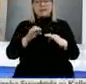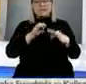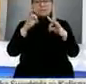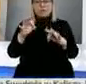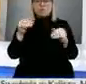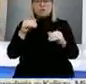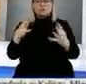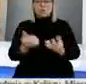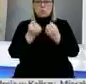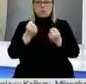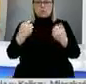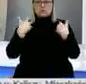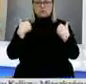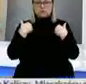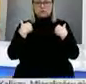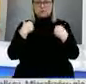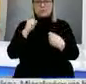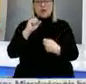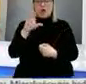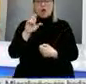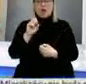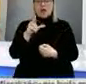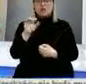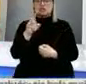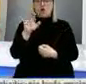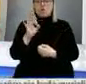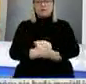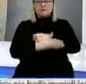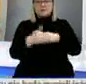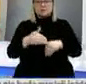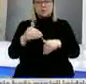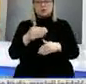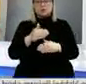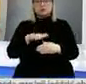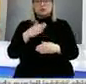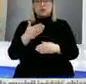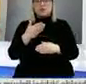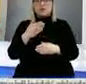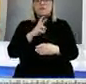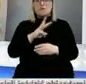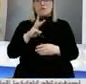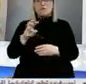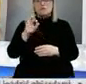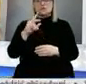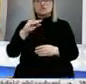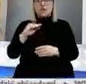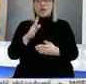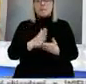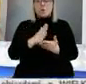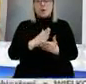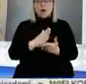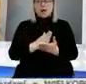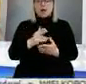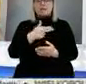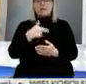uratować życie. A Olgę z Kiszkowa wspierać można na stronie się pomaga. Więcej informacji także na naszym